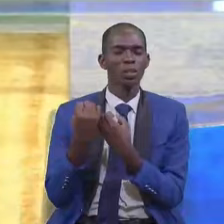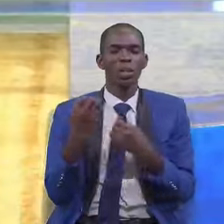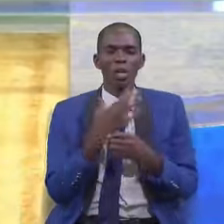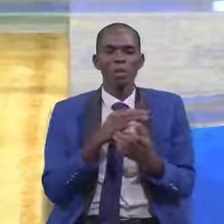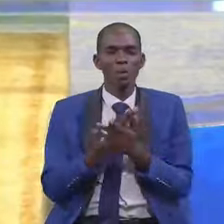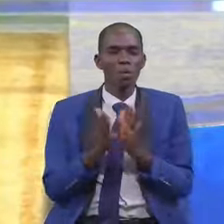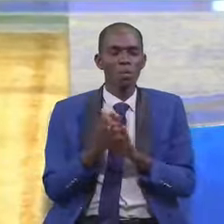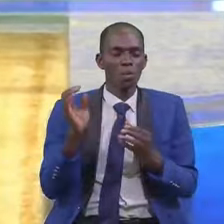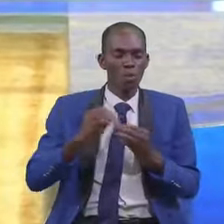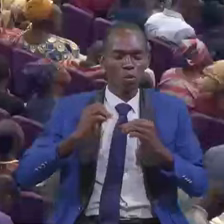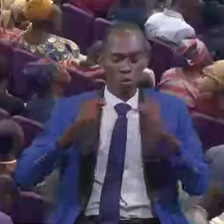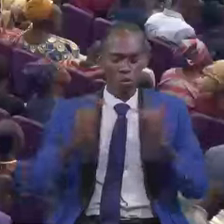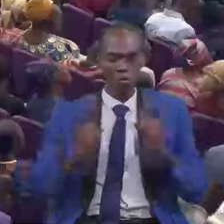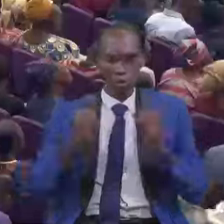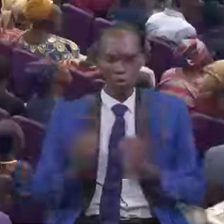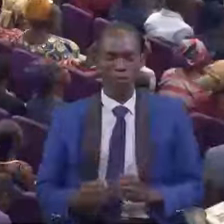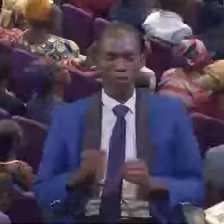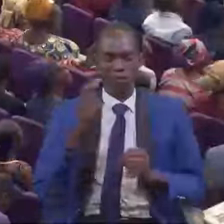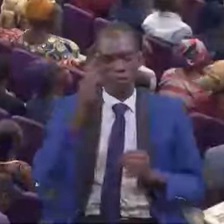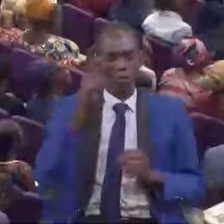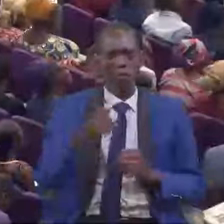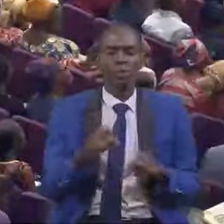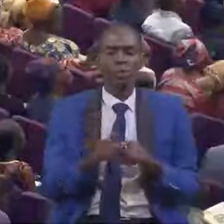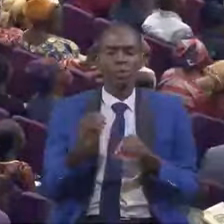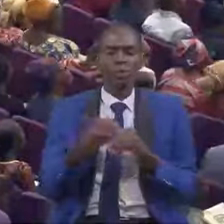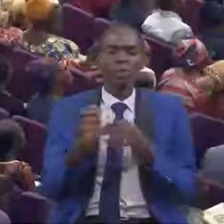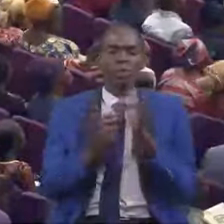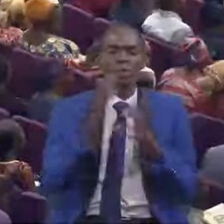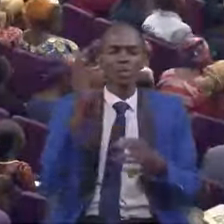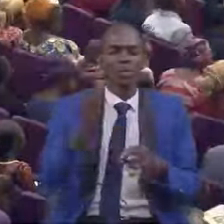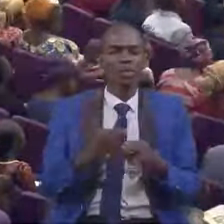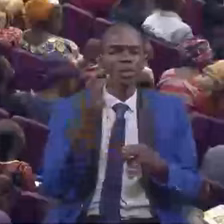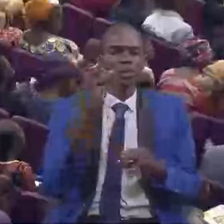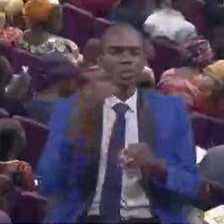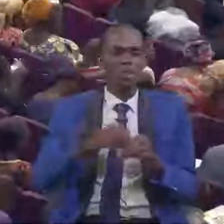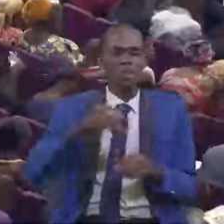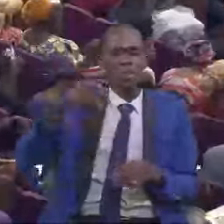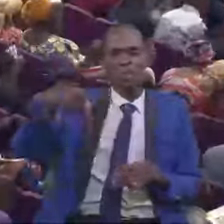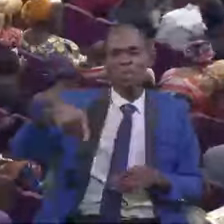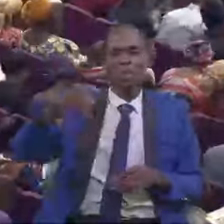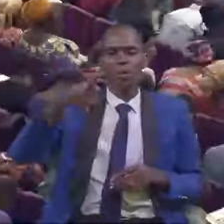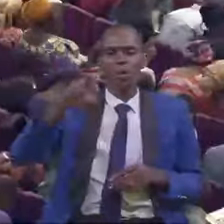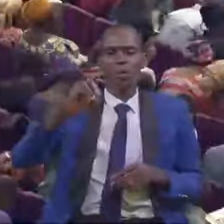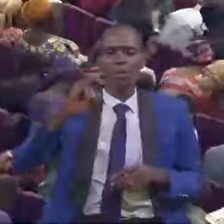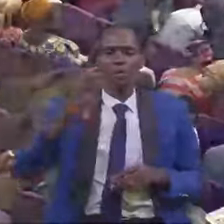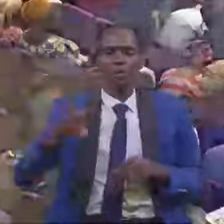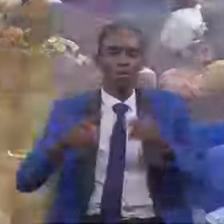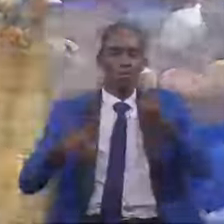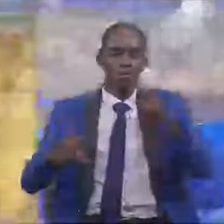plus en plus fort au nom de Jésus-Christ. Voyons, Proverbe 4, Proverbe au chapitre